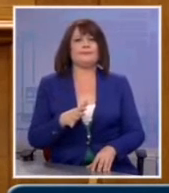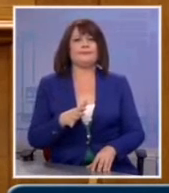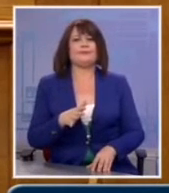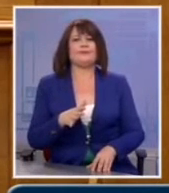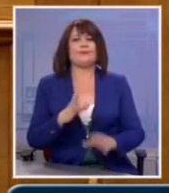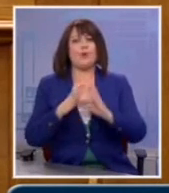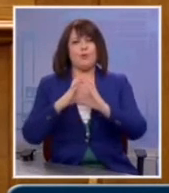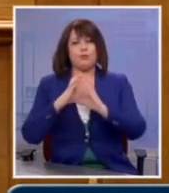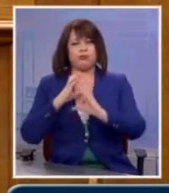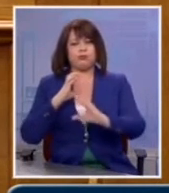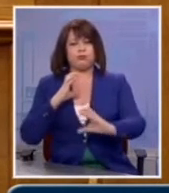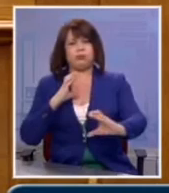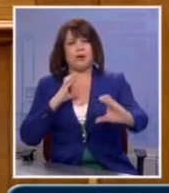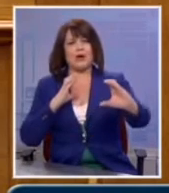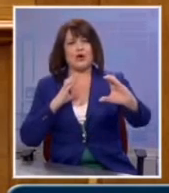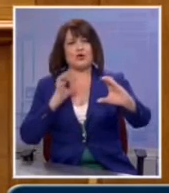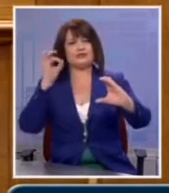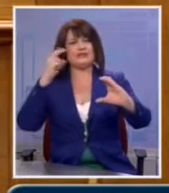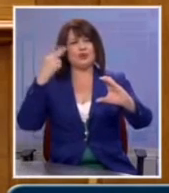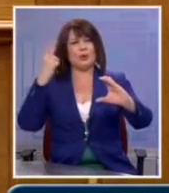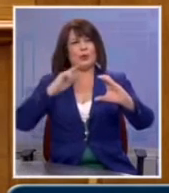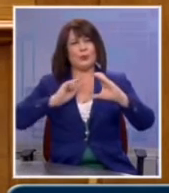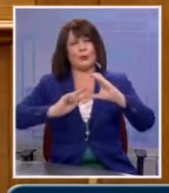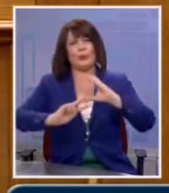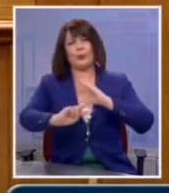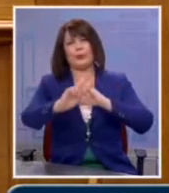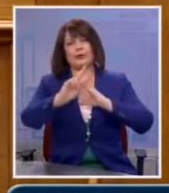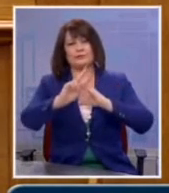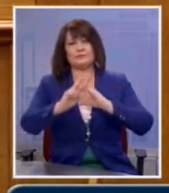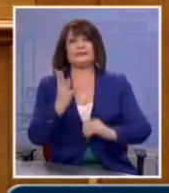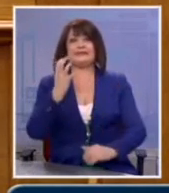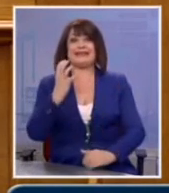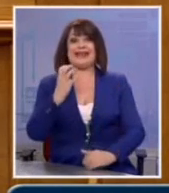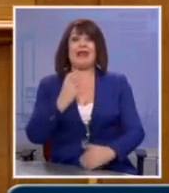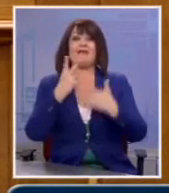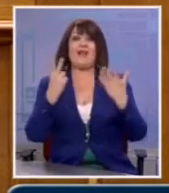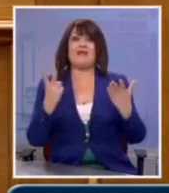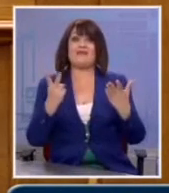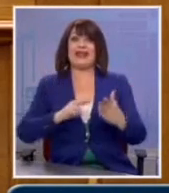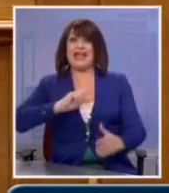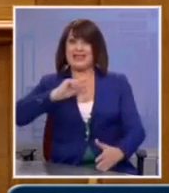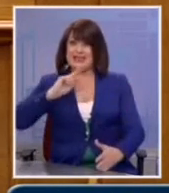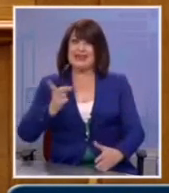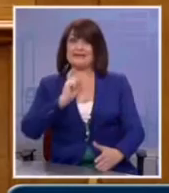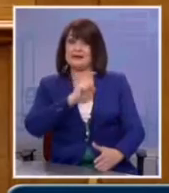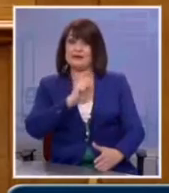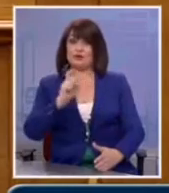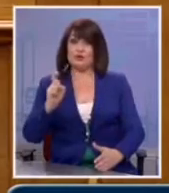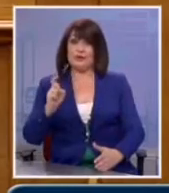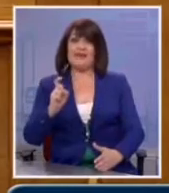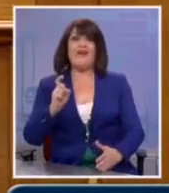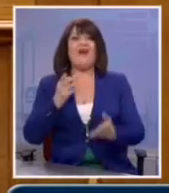αγωγό αυτό θα περνάνε κατέτος 47 δισεκατομμύρια